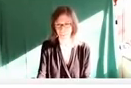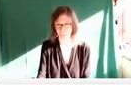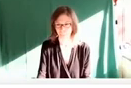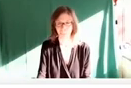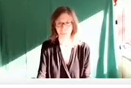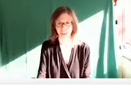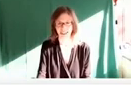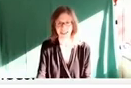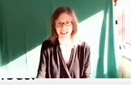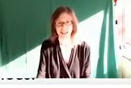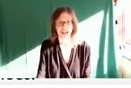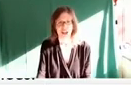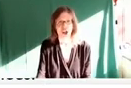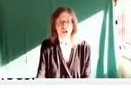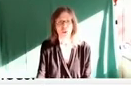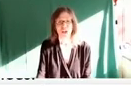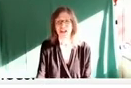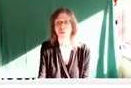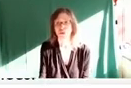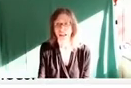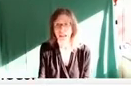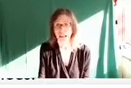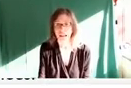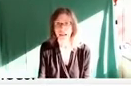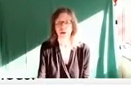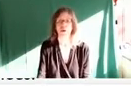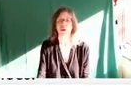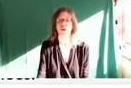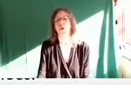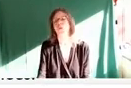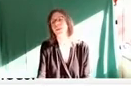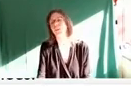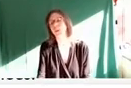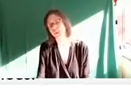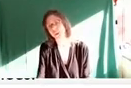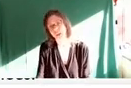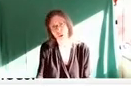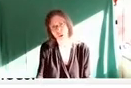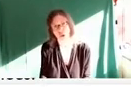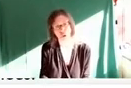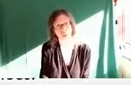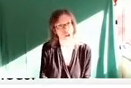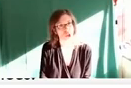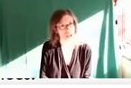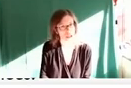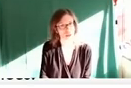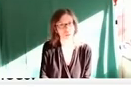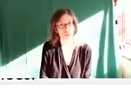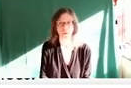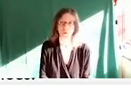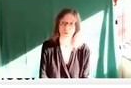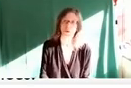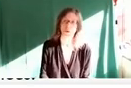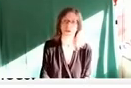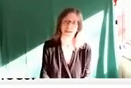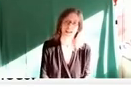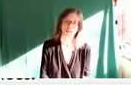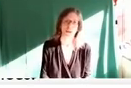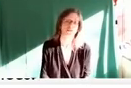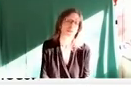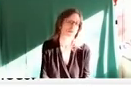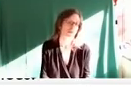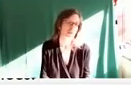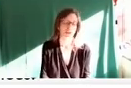en avez. Donc, les causes de la crise, bon, c'est pas parce que les chercheurs sont pas gentils ou parce qu'il y a des